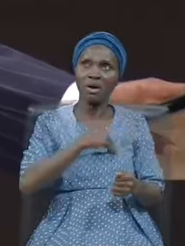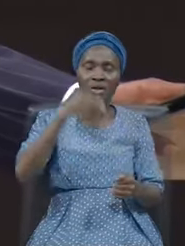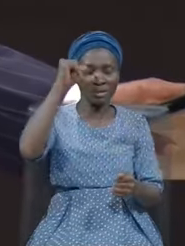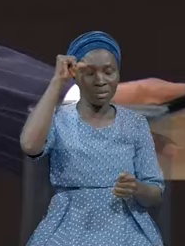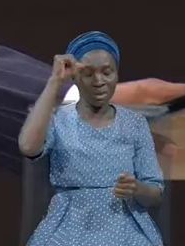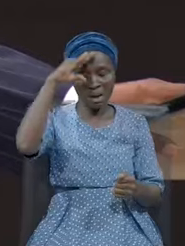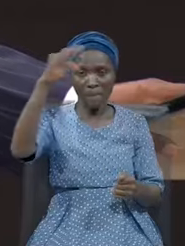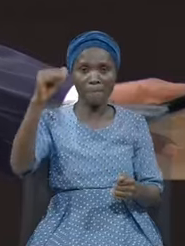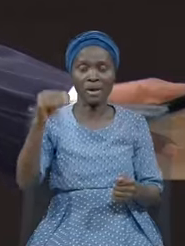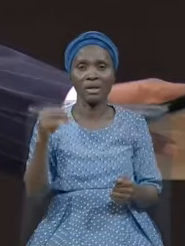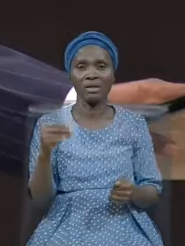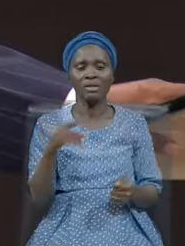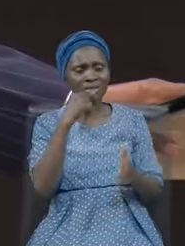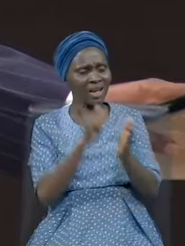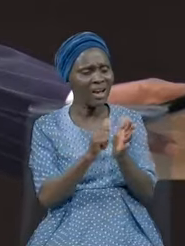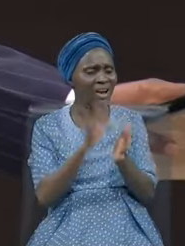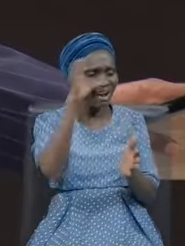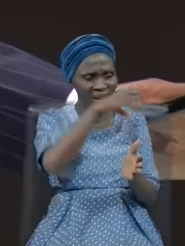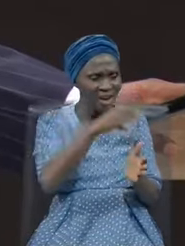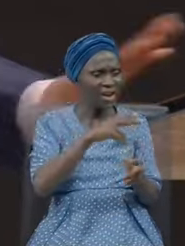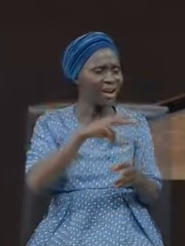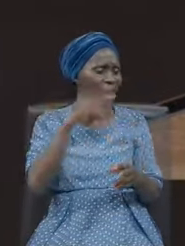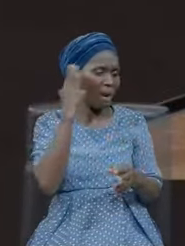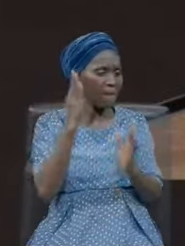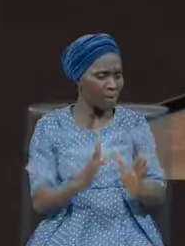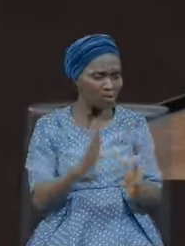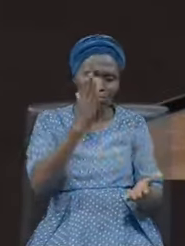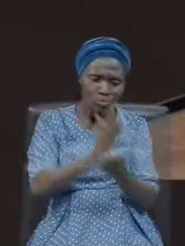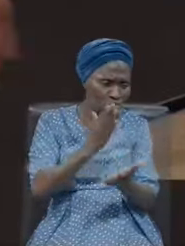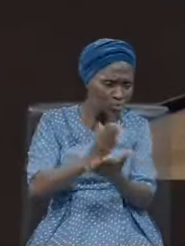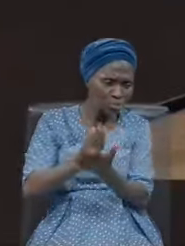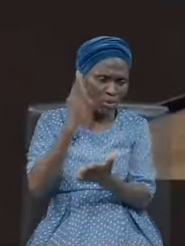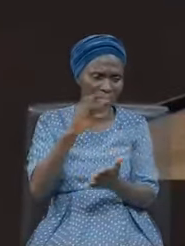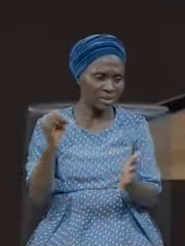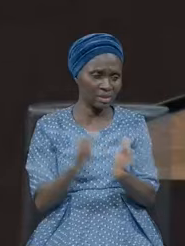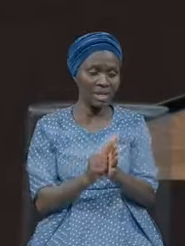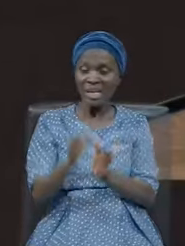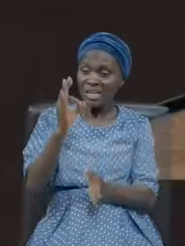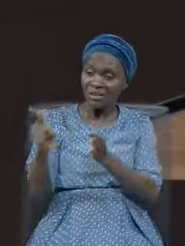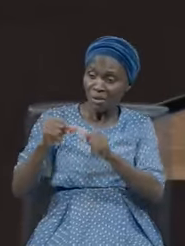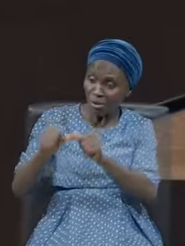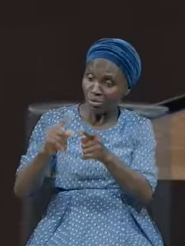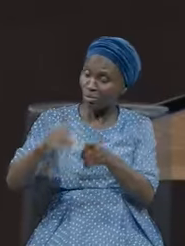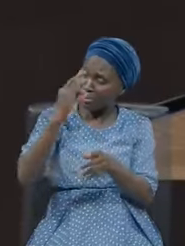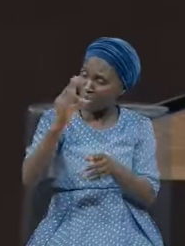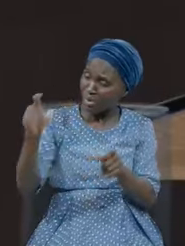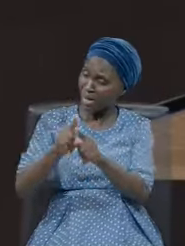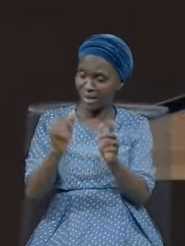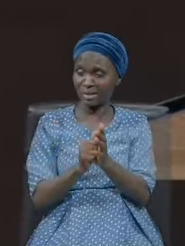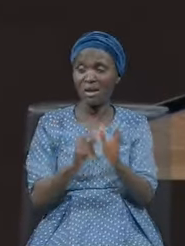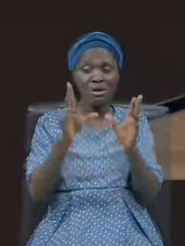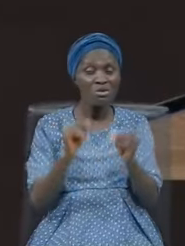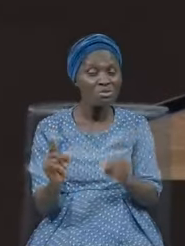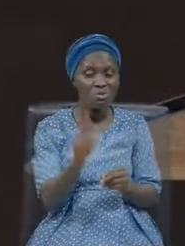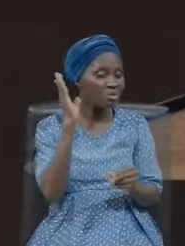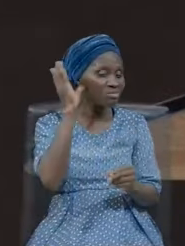pasteur cesse cesse de prêcher cela parce que maintenant si vous continuez de prêcher cela il y a personne qui